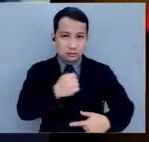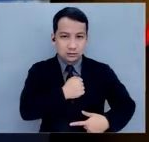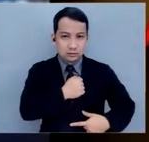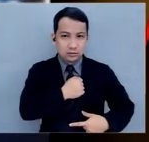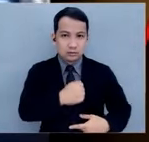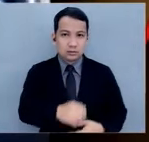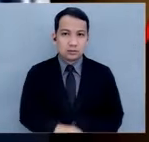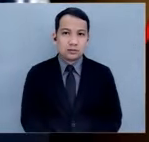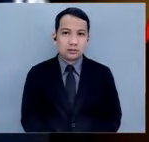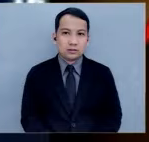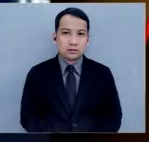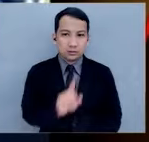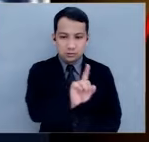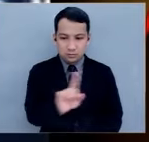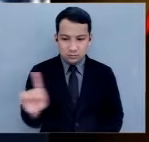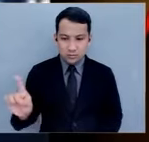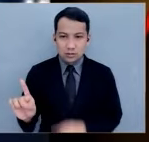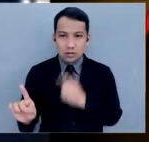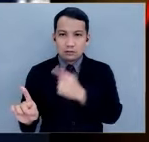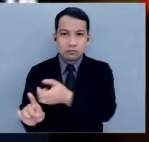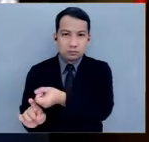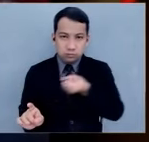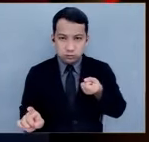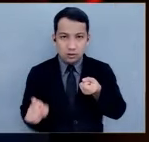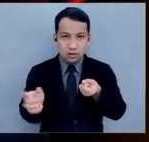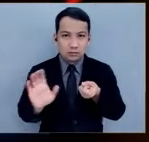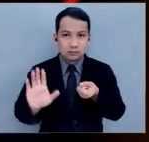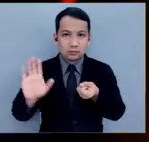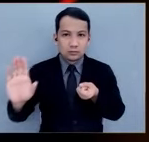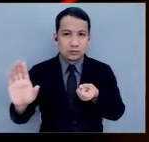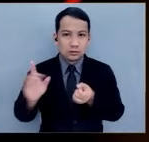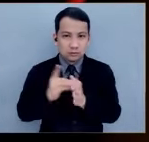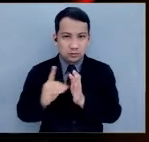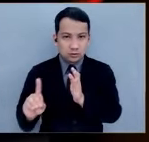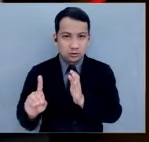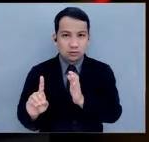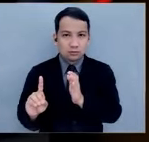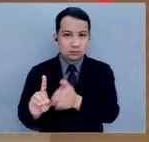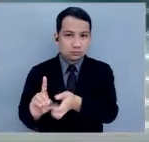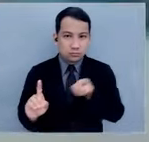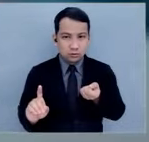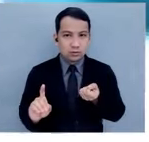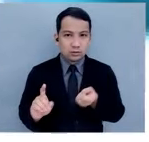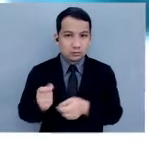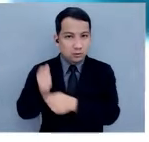Kita ring puwersa ang binuksan ng isa sa mga sospek ang isang pinto ng sanglaan gamit ang maso.